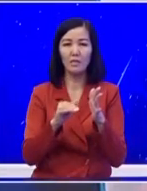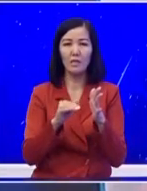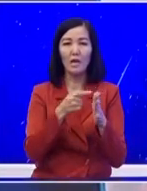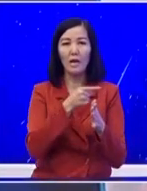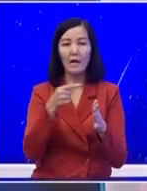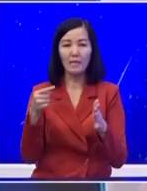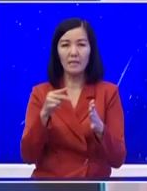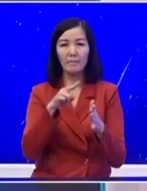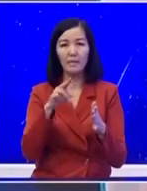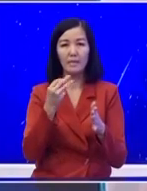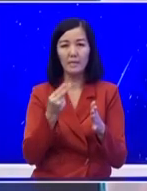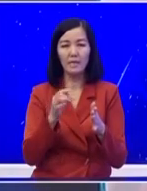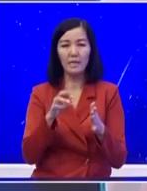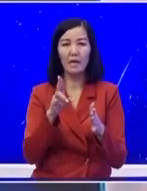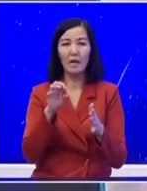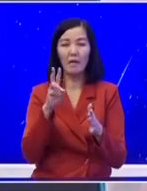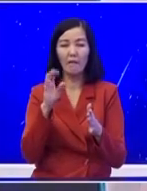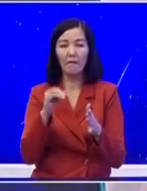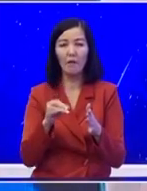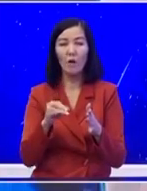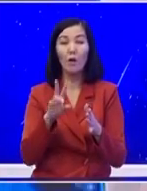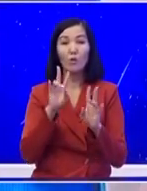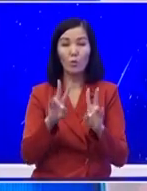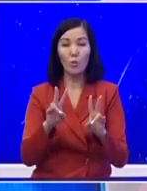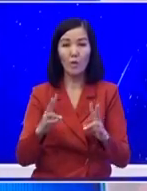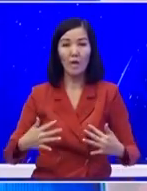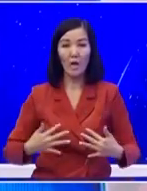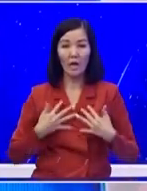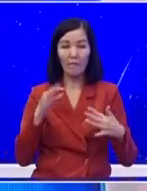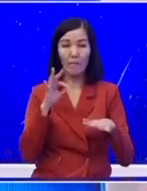результатами ПЦР-теста на коронавирус, но с пневмонией. Состояние